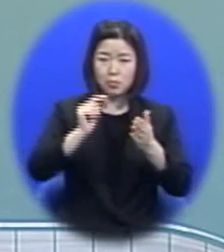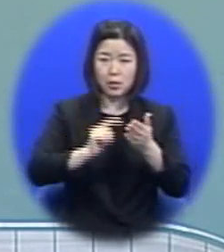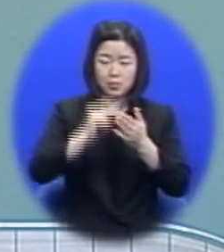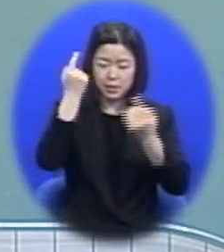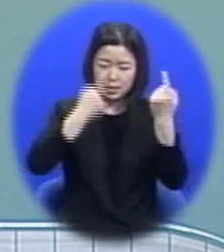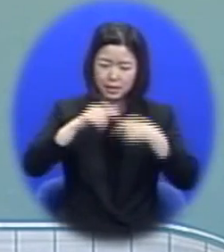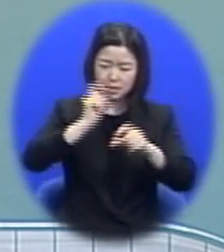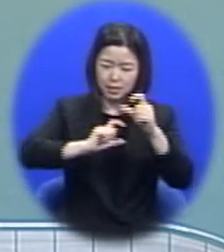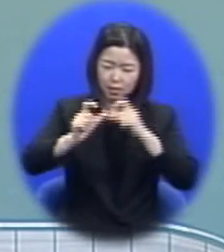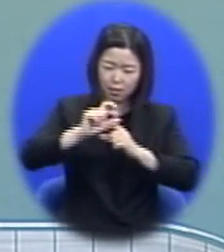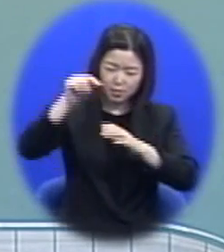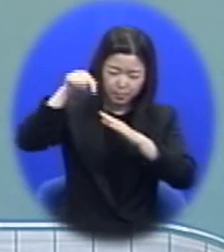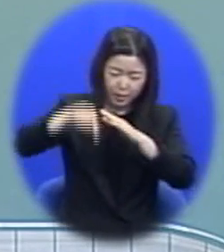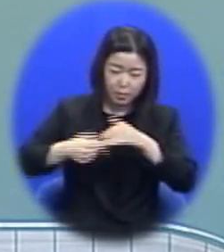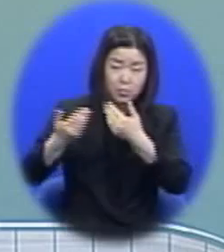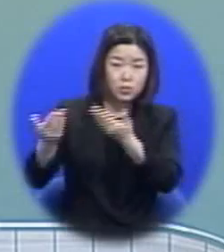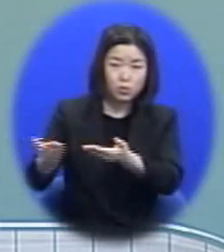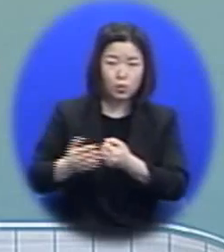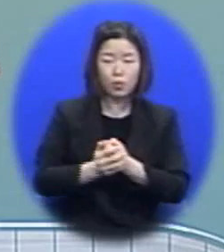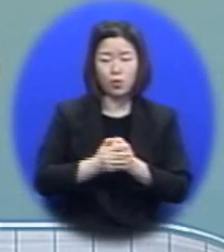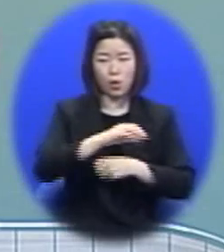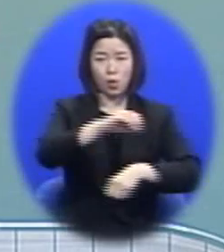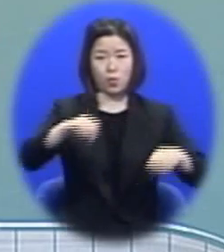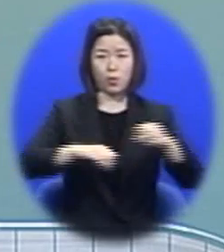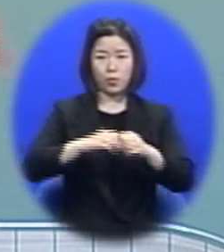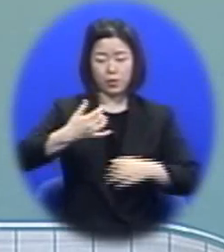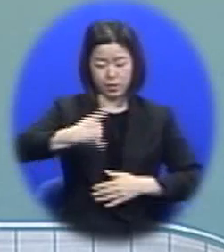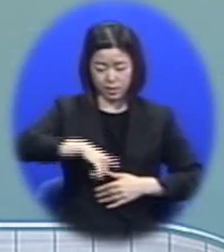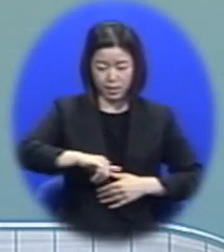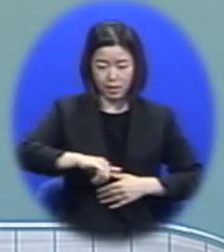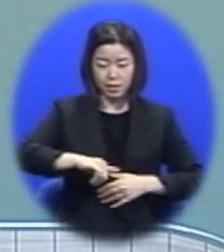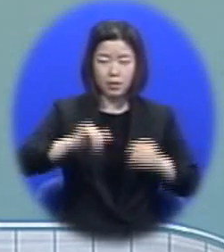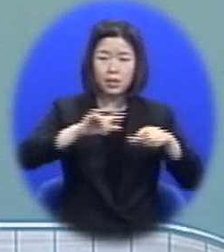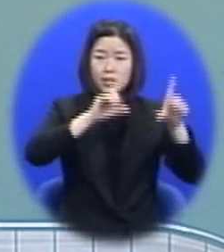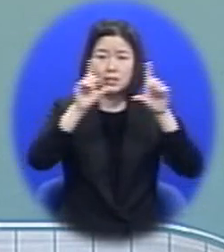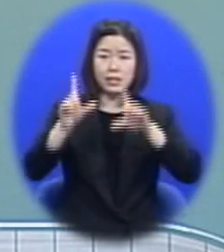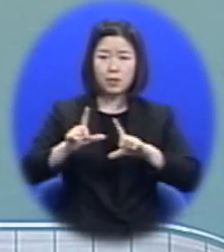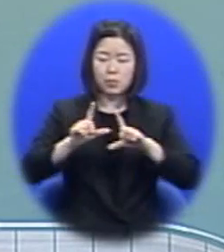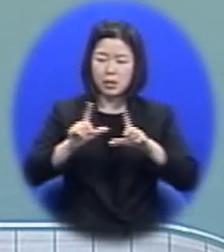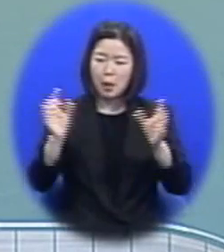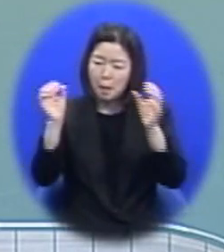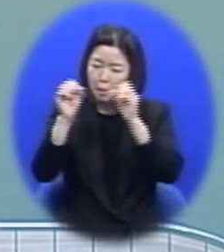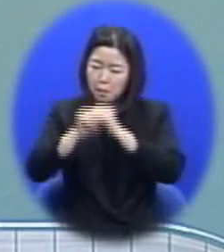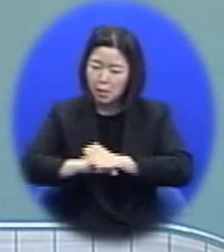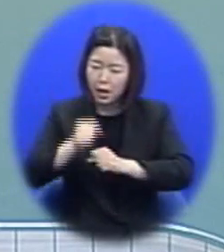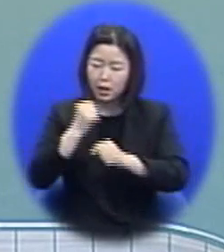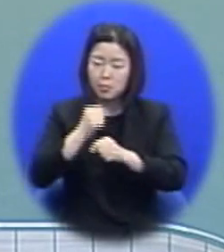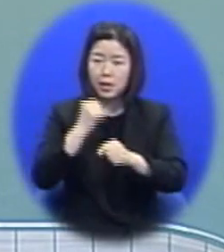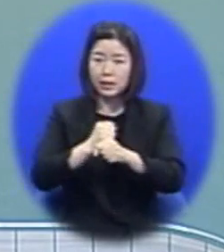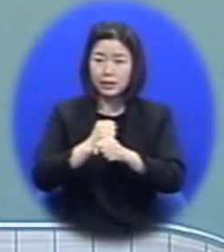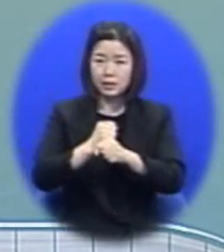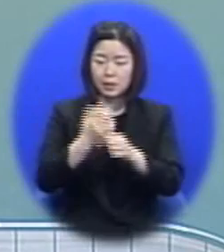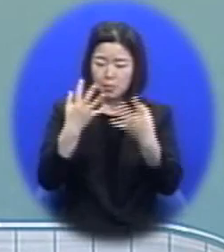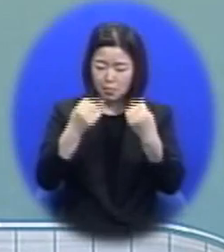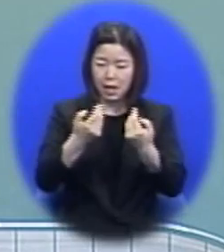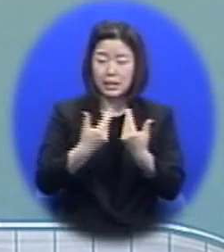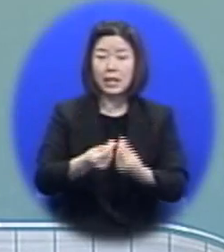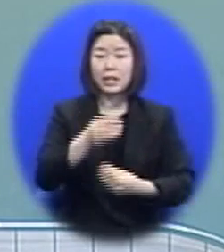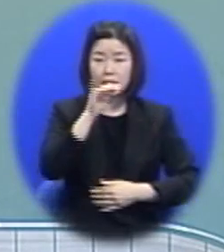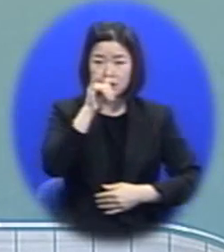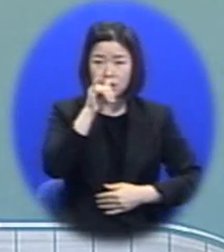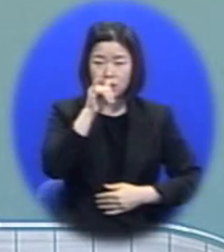주고 오히려 자네들의 삶을 망가뜨리는 경우가 수도 없이 많습니다 부모는 명심해야